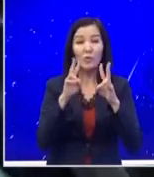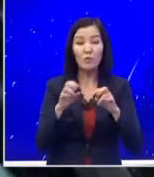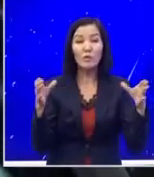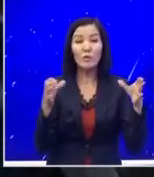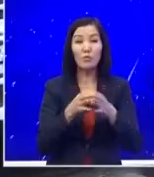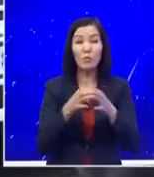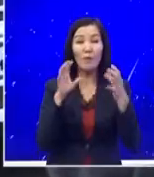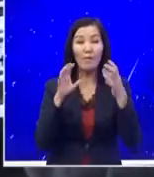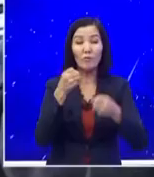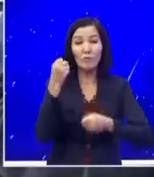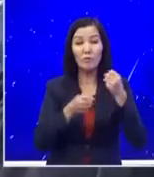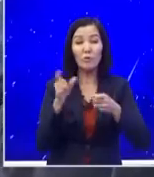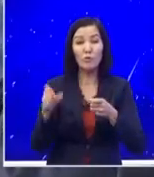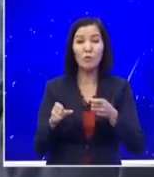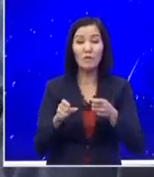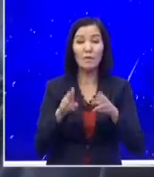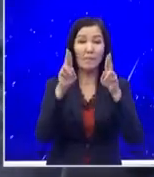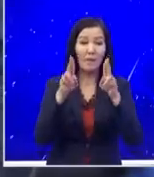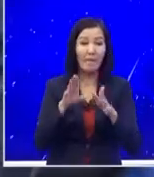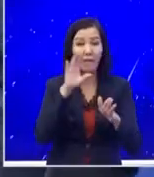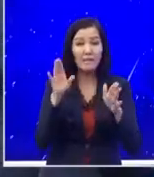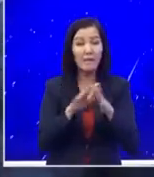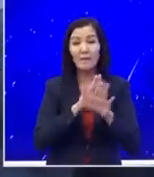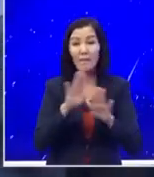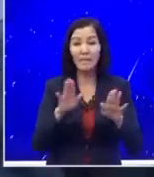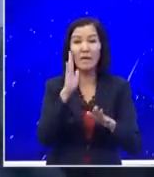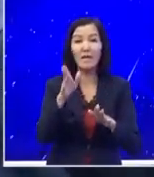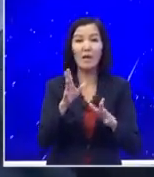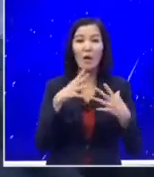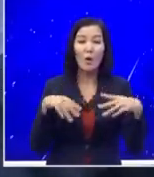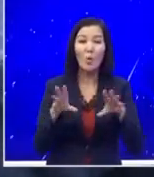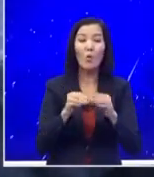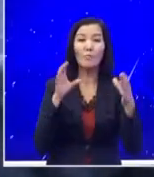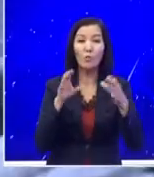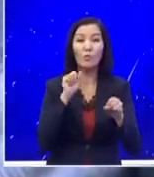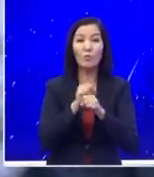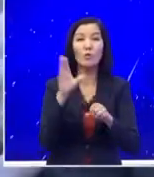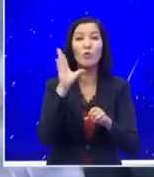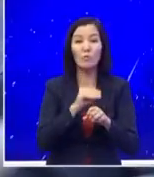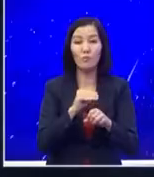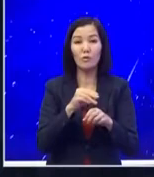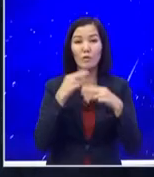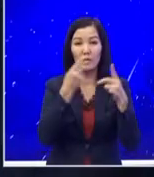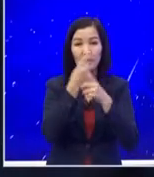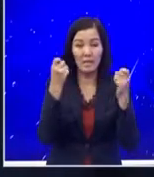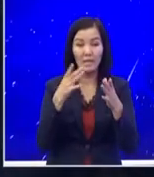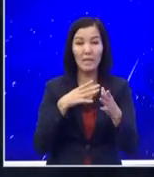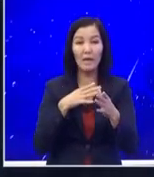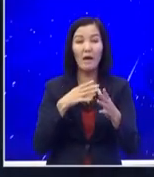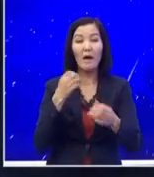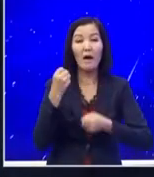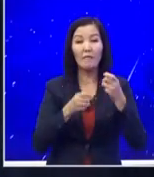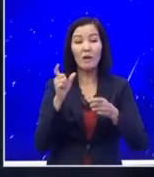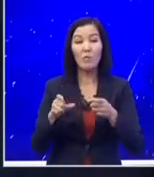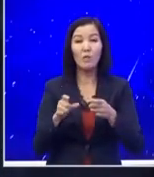мүшелері автобус жүргізушілері санитарлық ережені сақтамайтын болса, алдағы уақытта қоғамдық көліктердің тоқталуы мүмкін екенін ескертеді. Бұл мәселе автокөлік